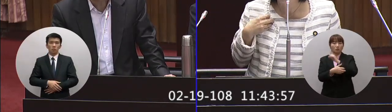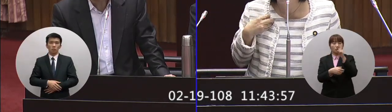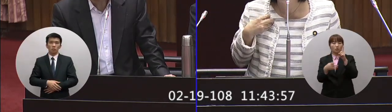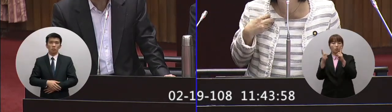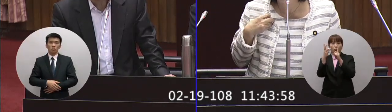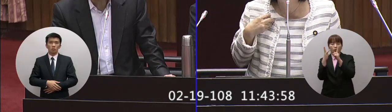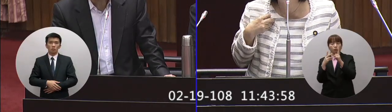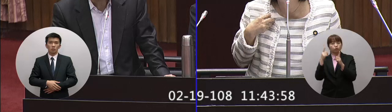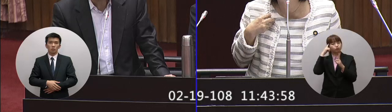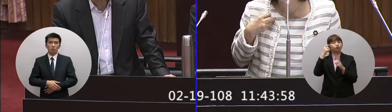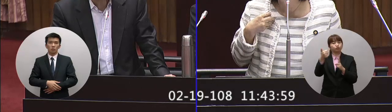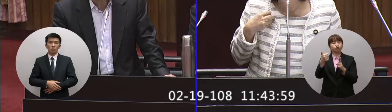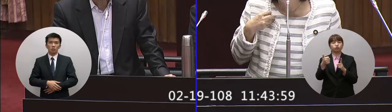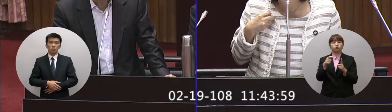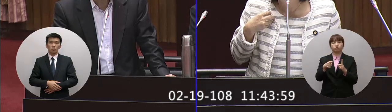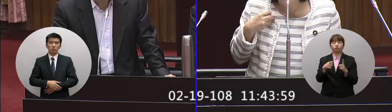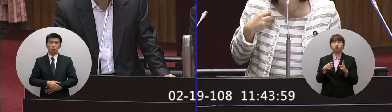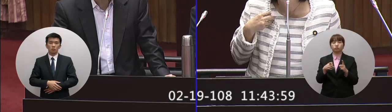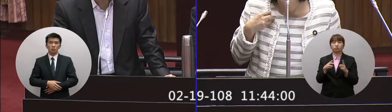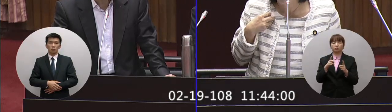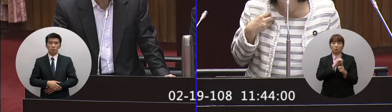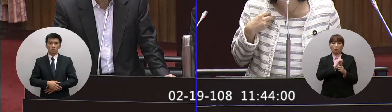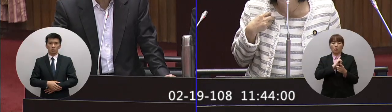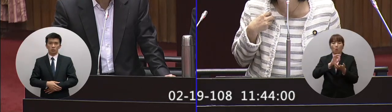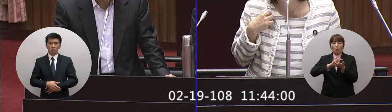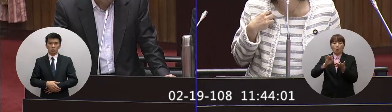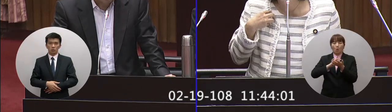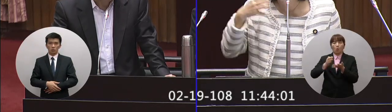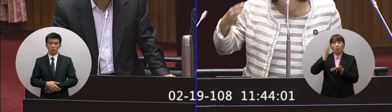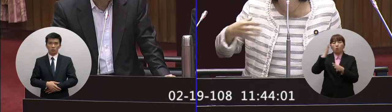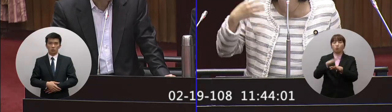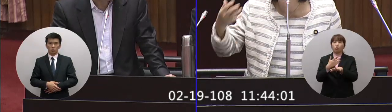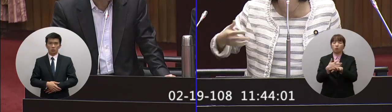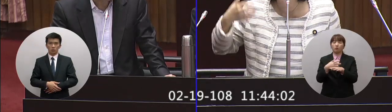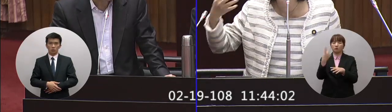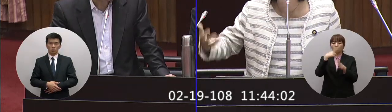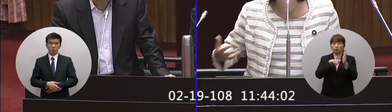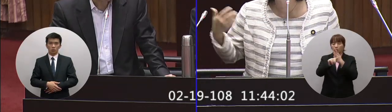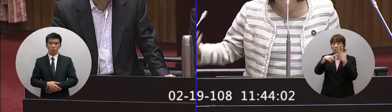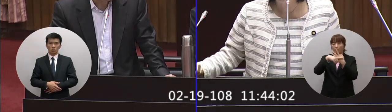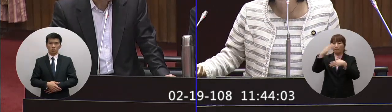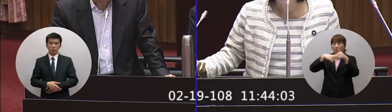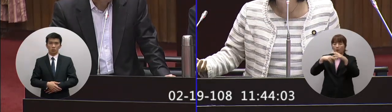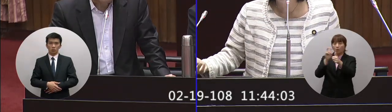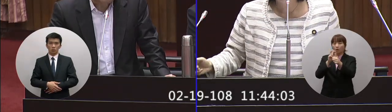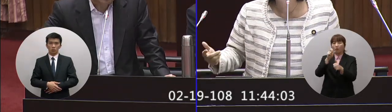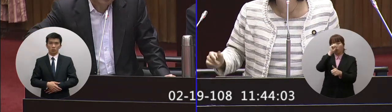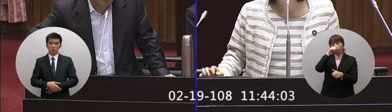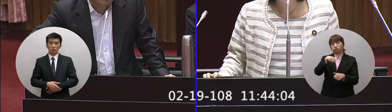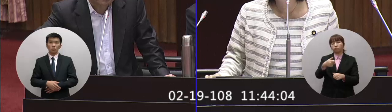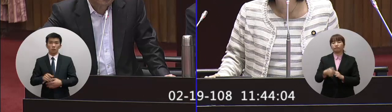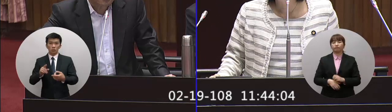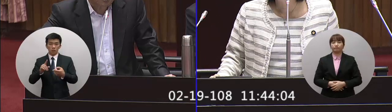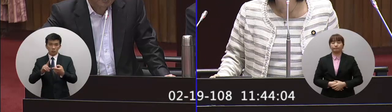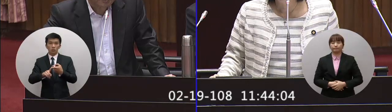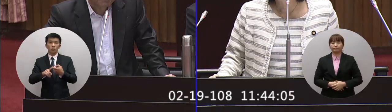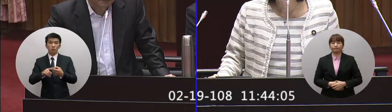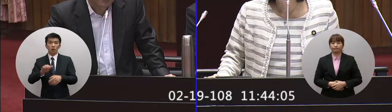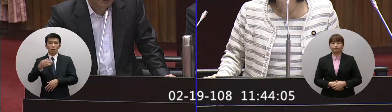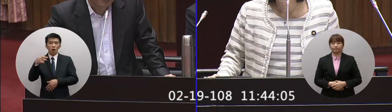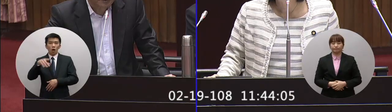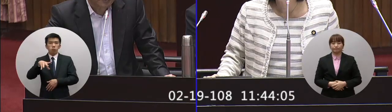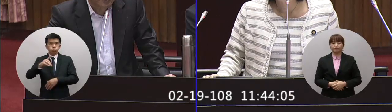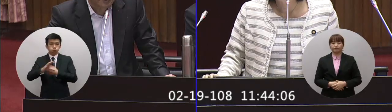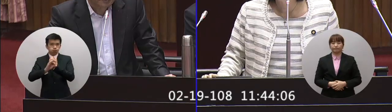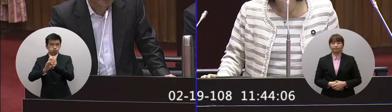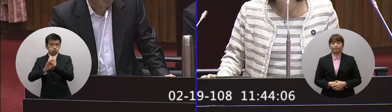应都很好，因为他不需要花那么高的费用，那又有专业人员在做照顾。 那都是要